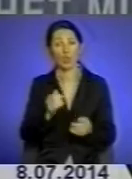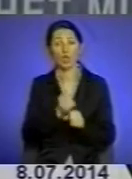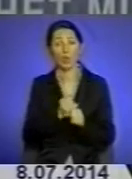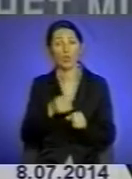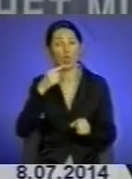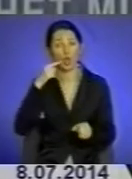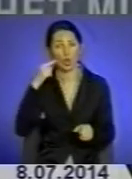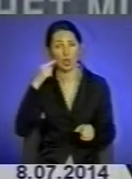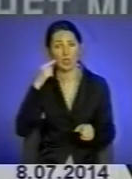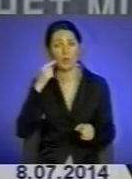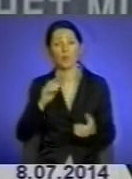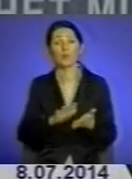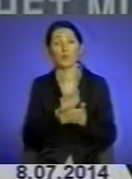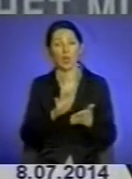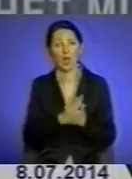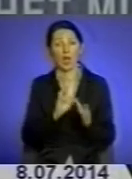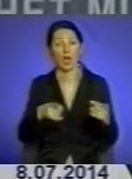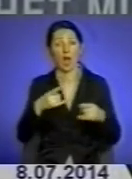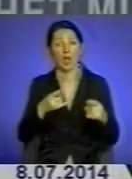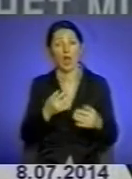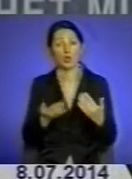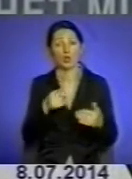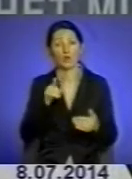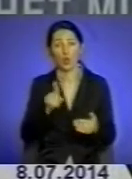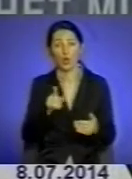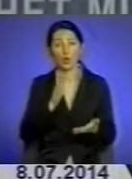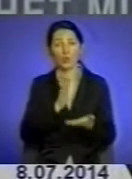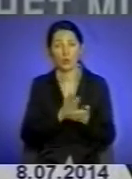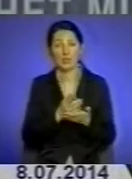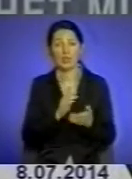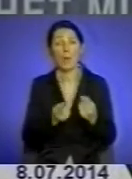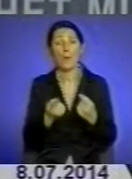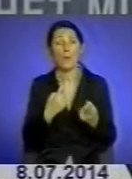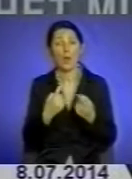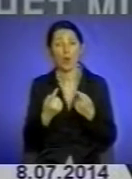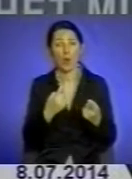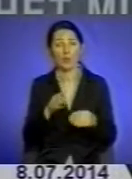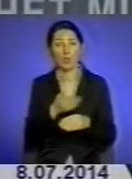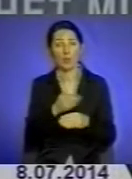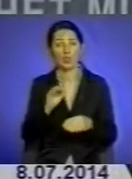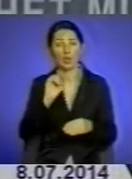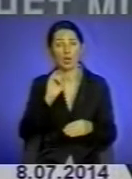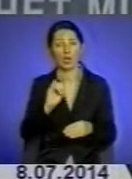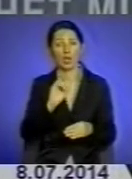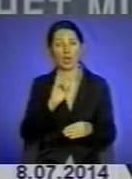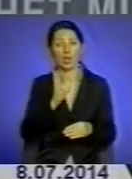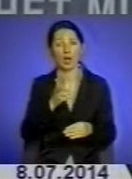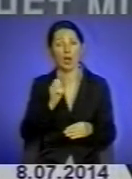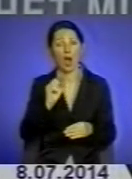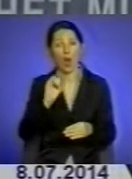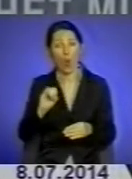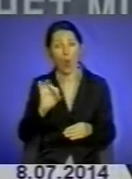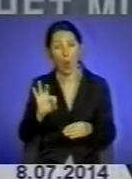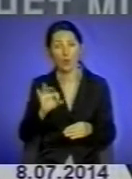російськими мас-медіа стосовно того, що відбуваються якісь перемовини між ІКАО і Росією